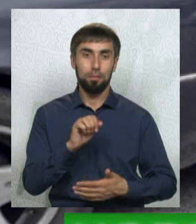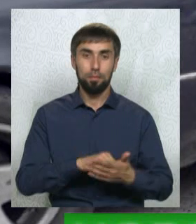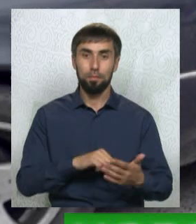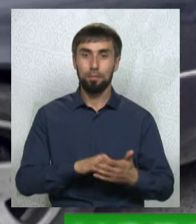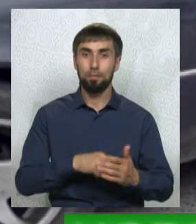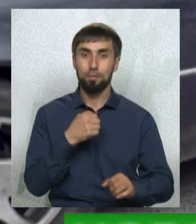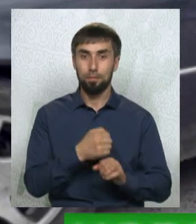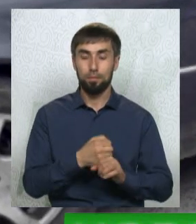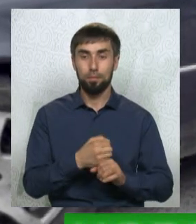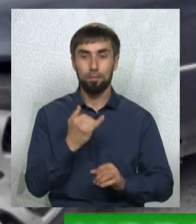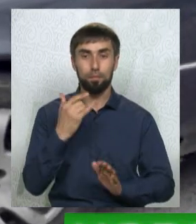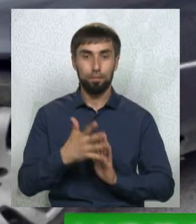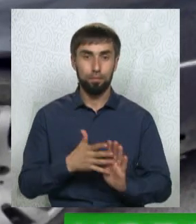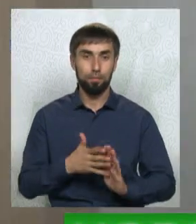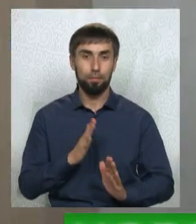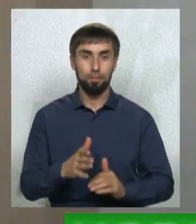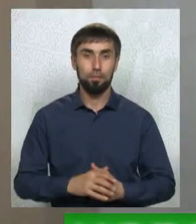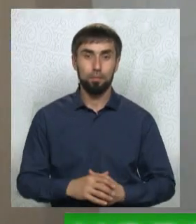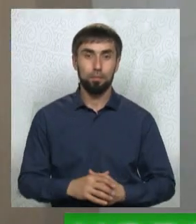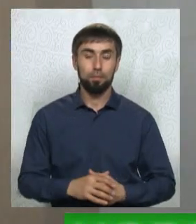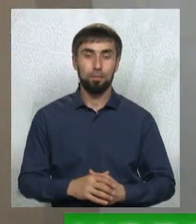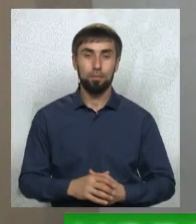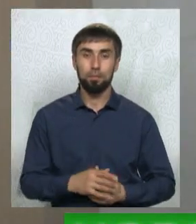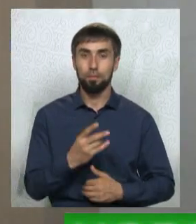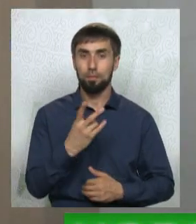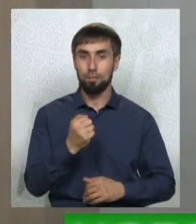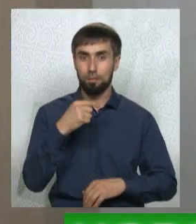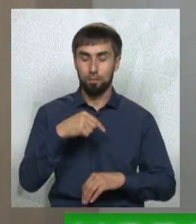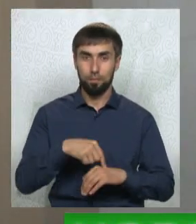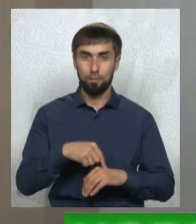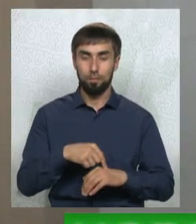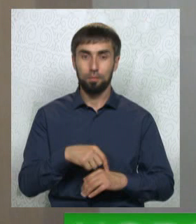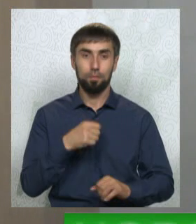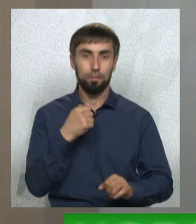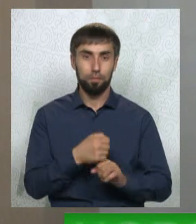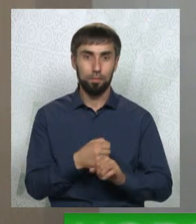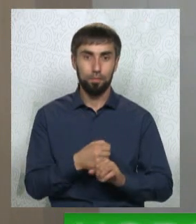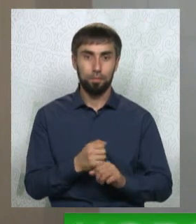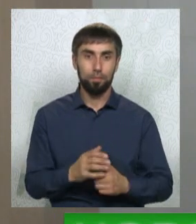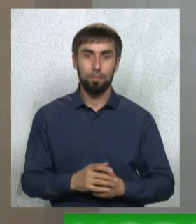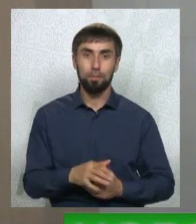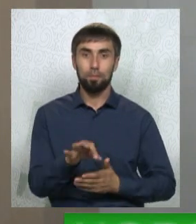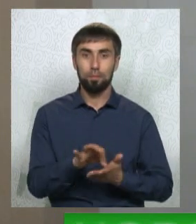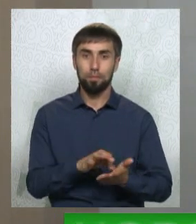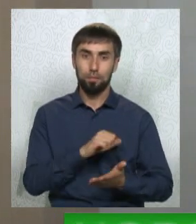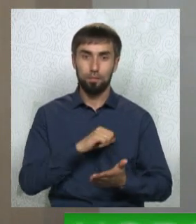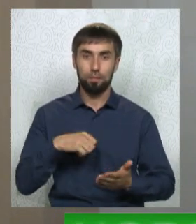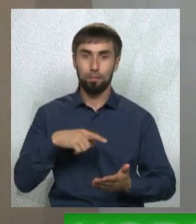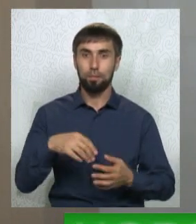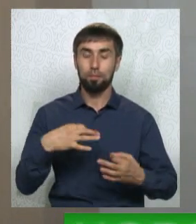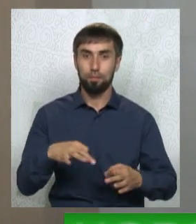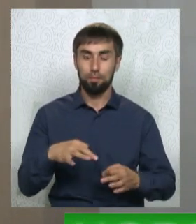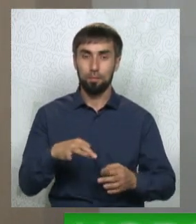ДТП выясняются. На момент ДТП в скорой самой машине скорой